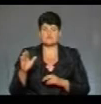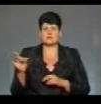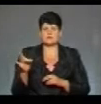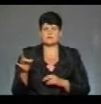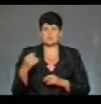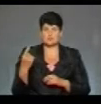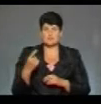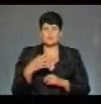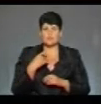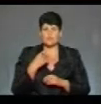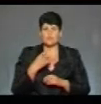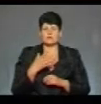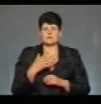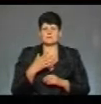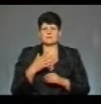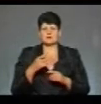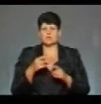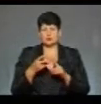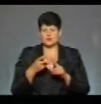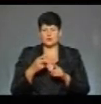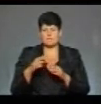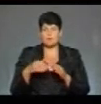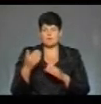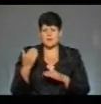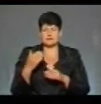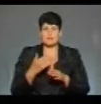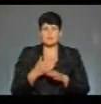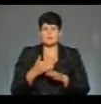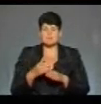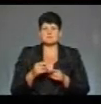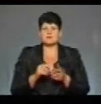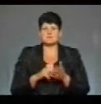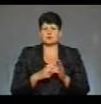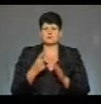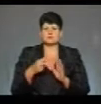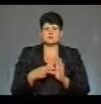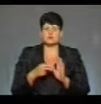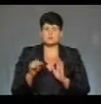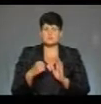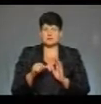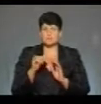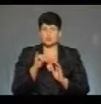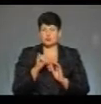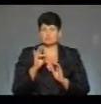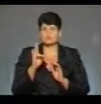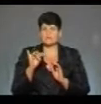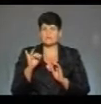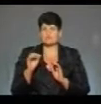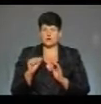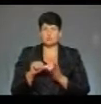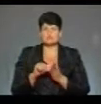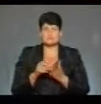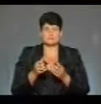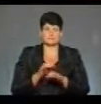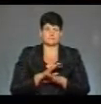словами Андрія Тихого, другий попередній етап Кубка України з футболу запланований на 27 серпня. У ньому «Нива» участі не